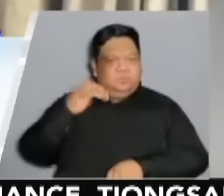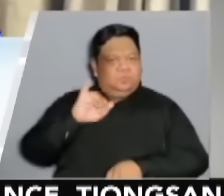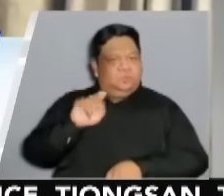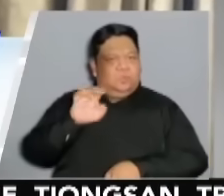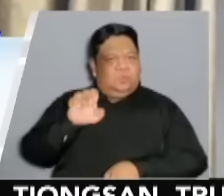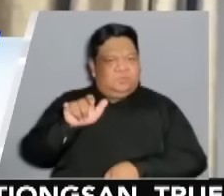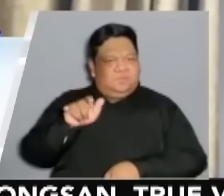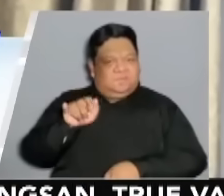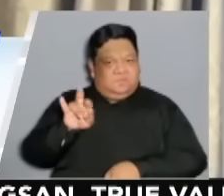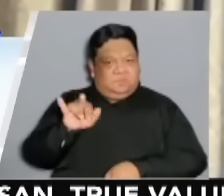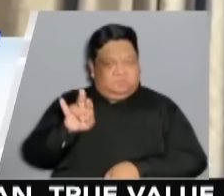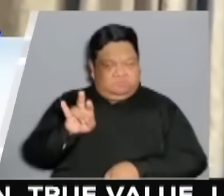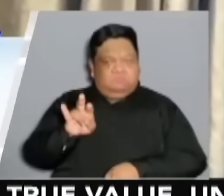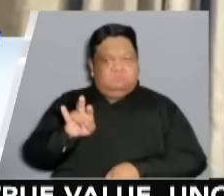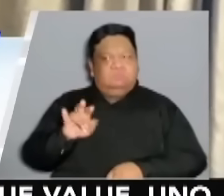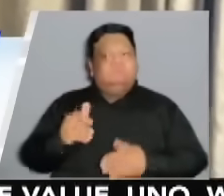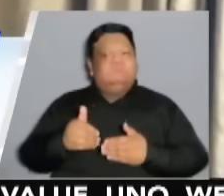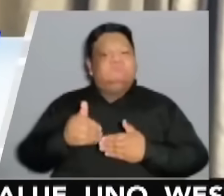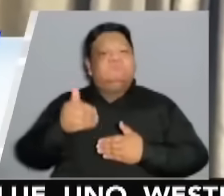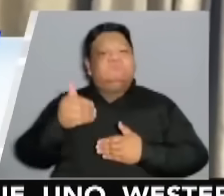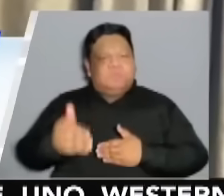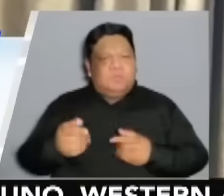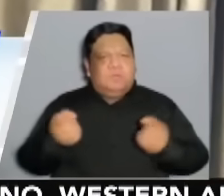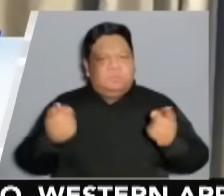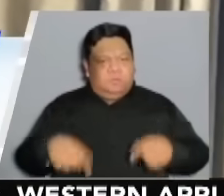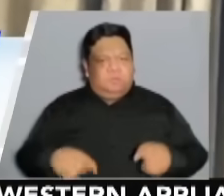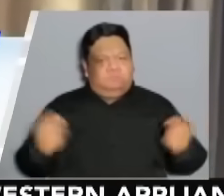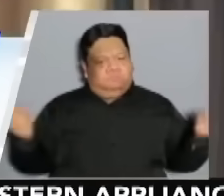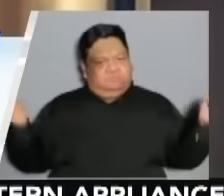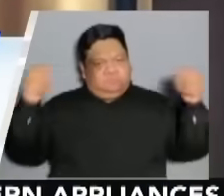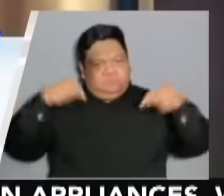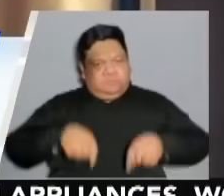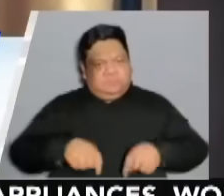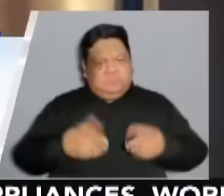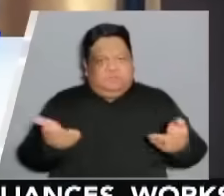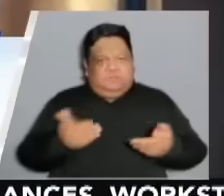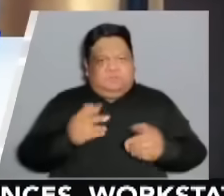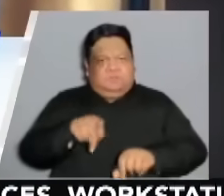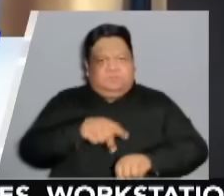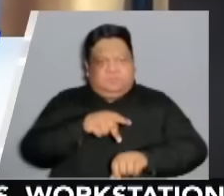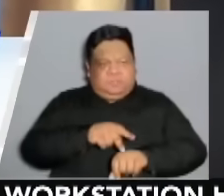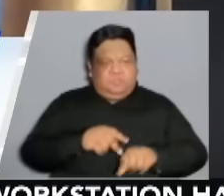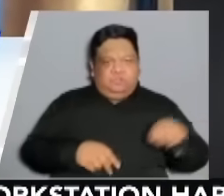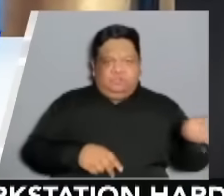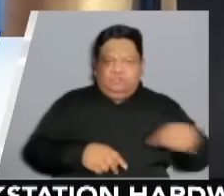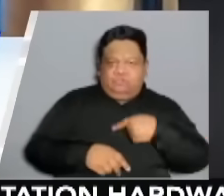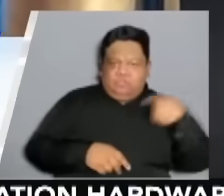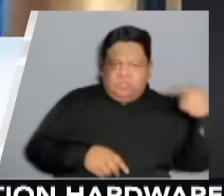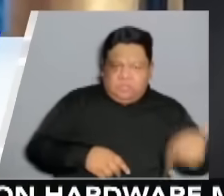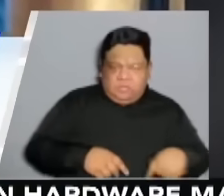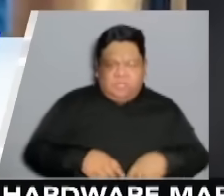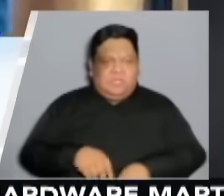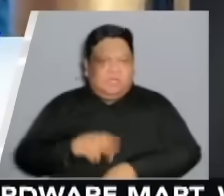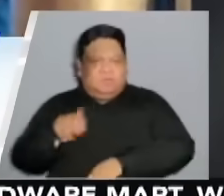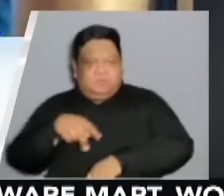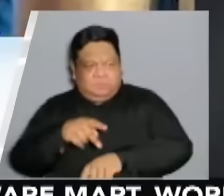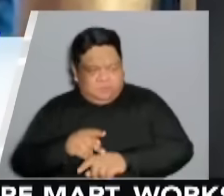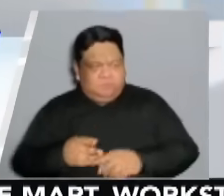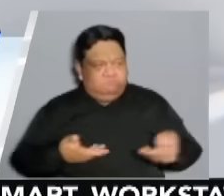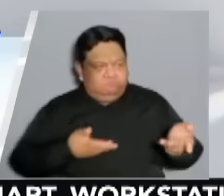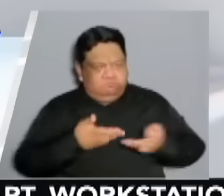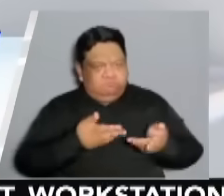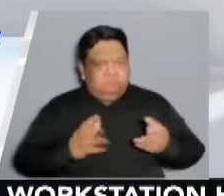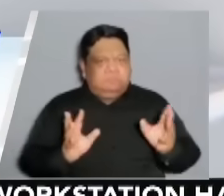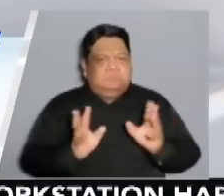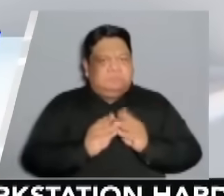Nagpulong dito sa bansa ang mga kinatawan ng China at Pilipinas sa ilalim ng bilateral consultation mechanism. Sabi ng DFA,